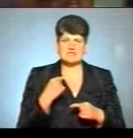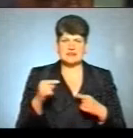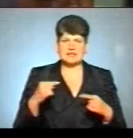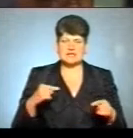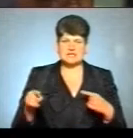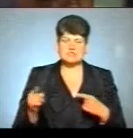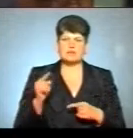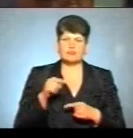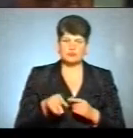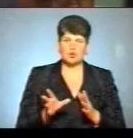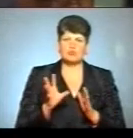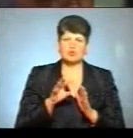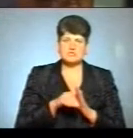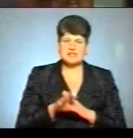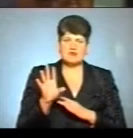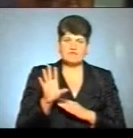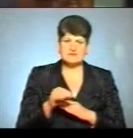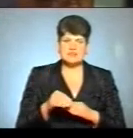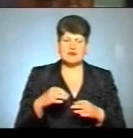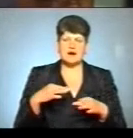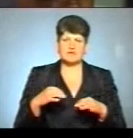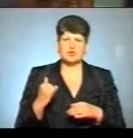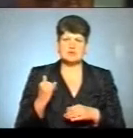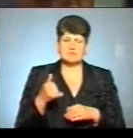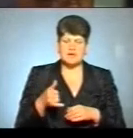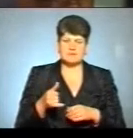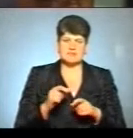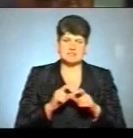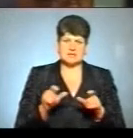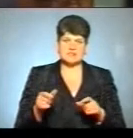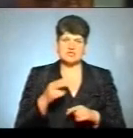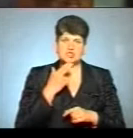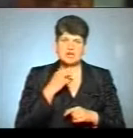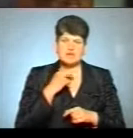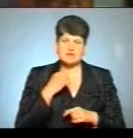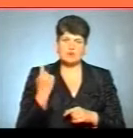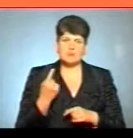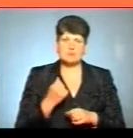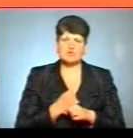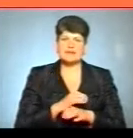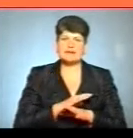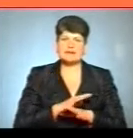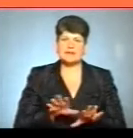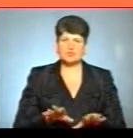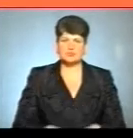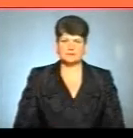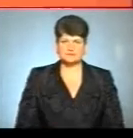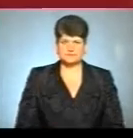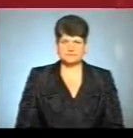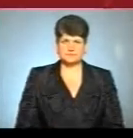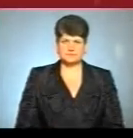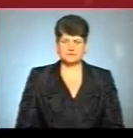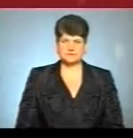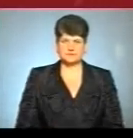в тому числі всі автозаправні станції Чернівецької області, не будуть працювати.